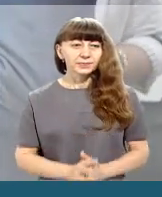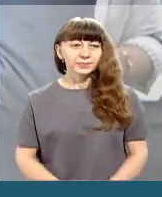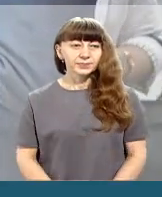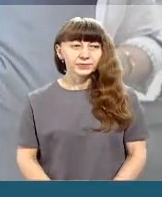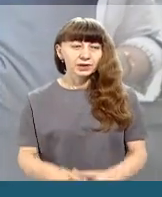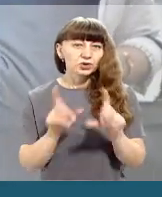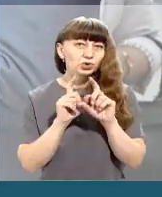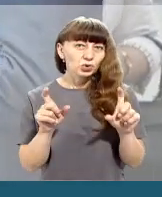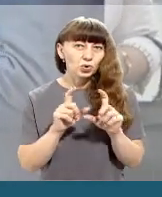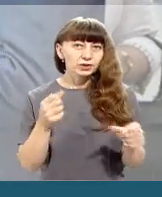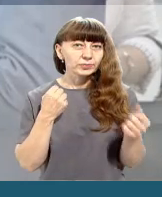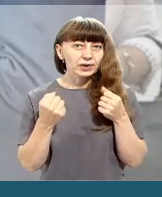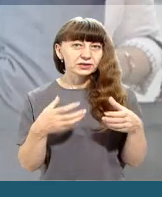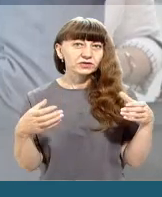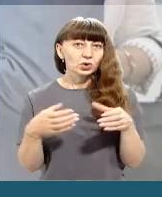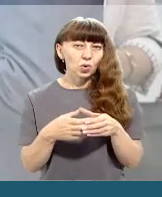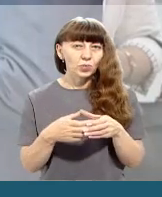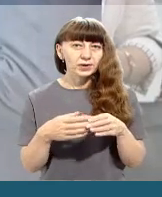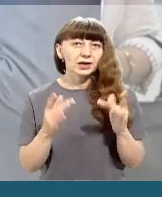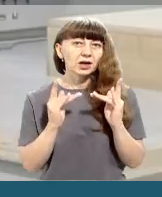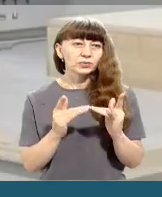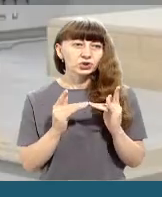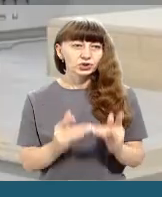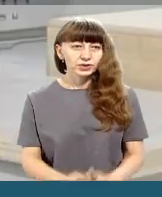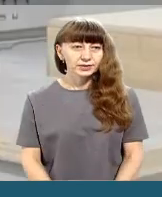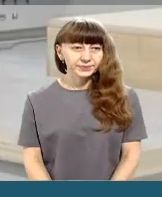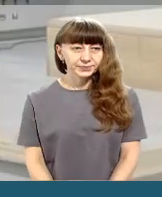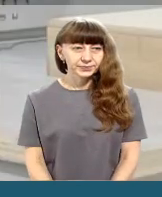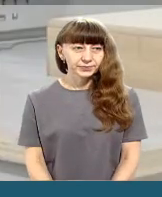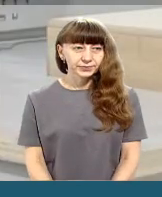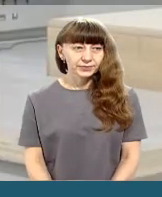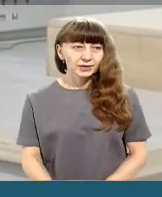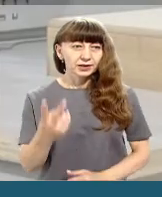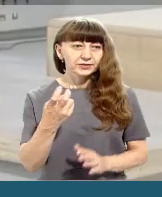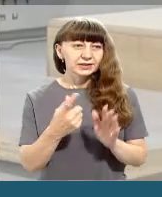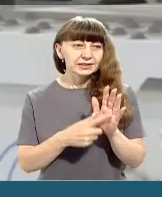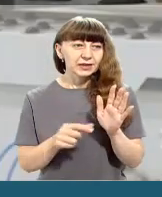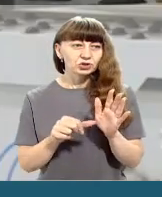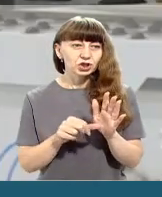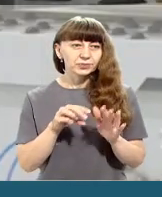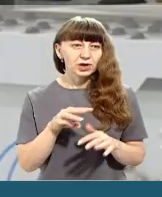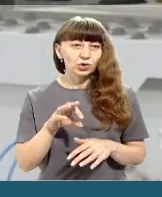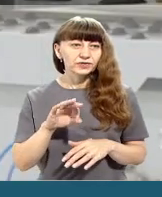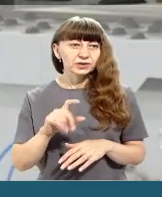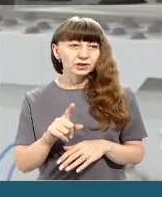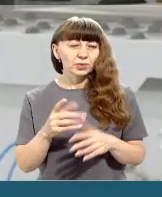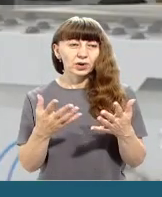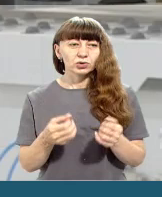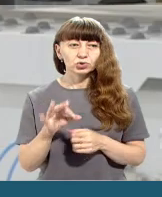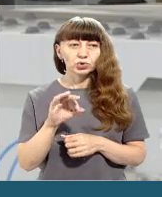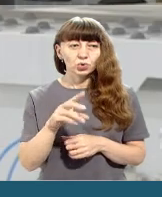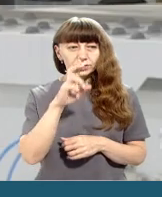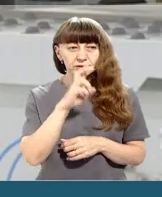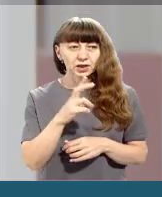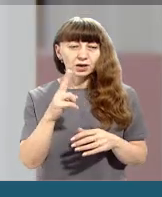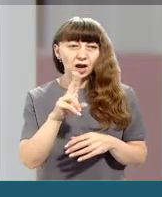кешендері, жатақхана және медициналық мекемелер жатады. Мемлекеттен субсидия түрінде алынған 276 миллион теңге кәсіпорынды